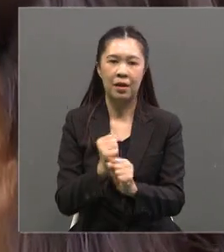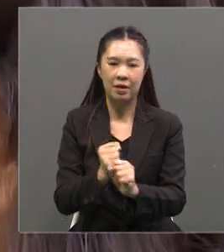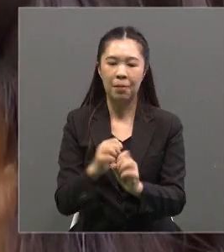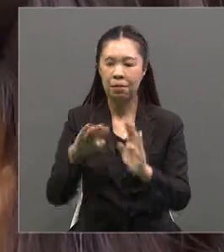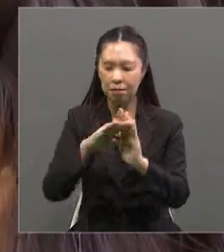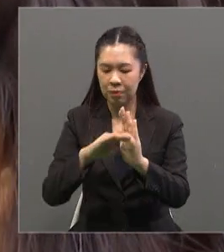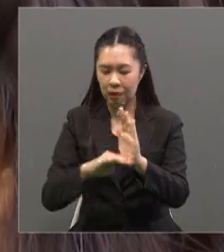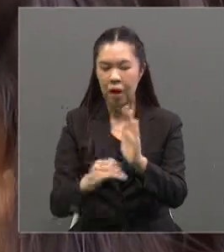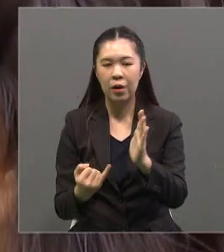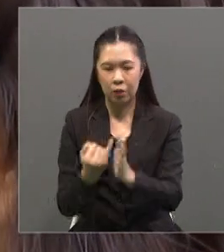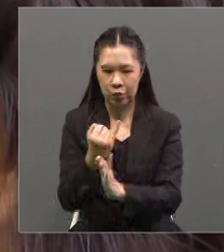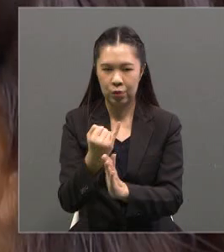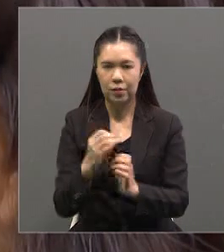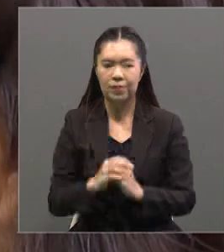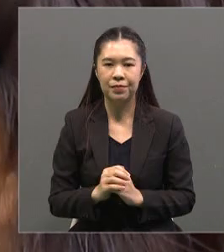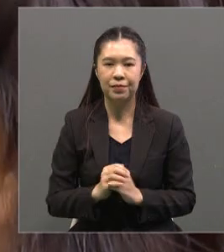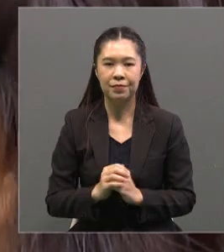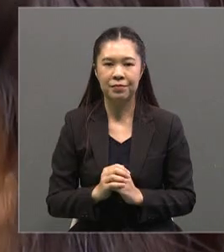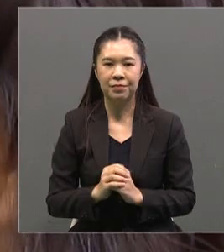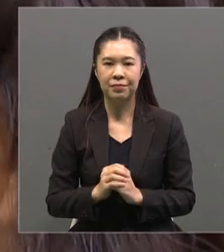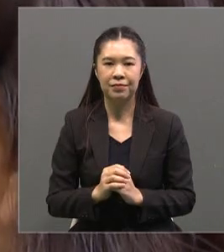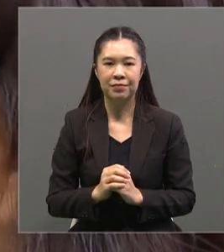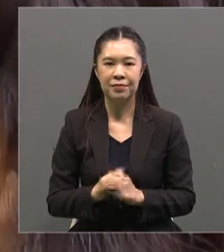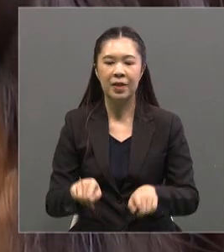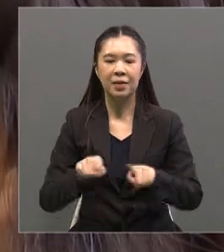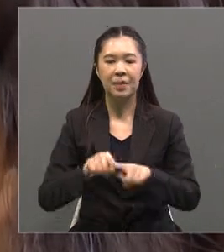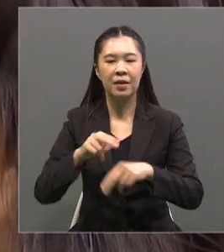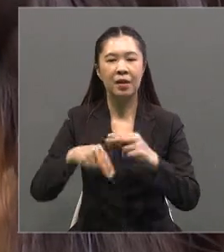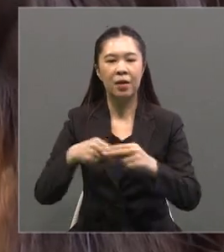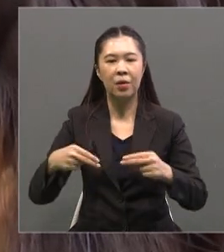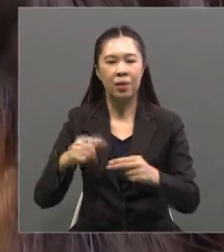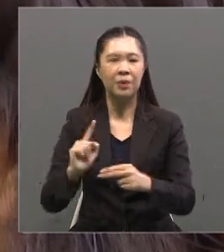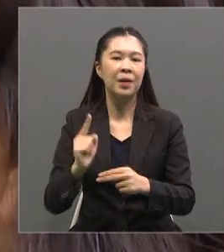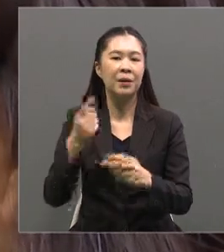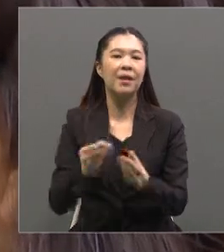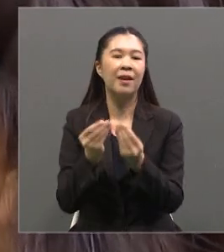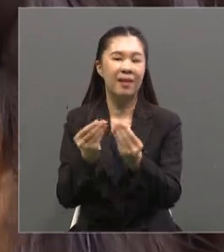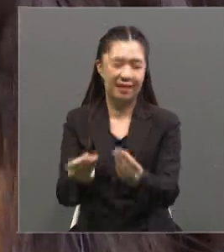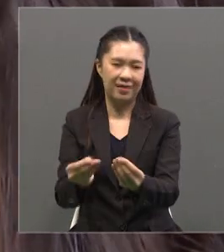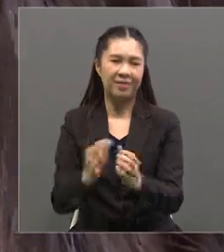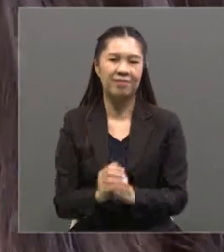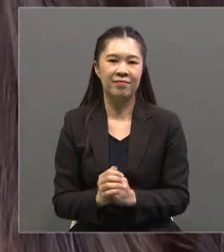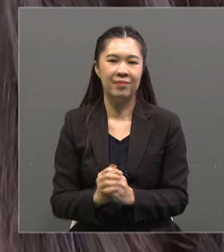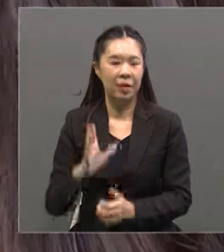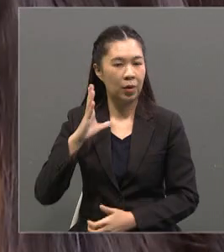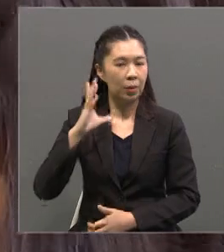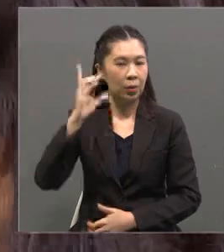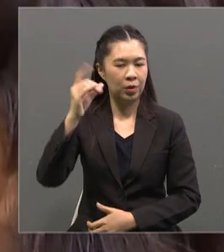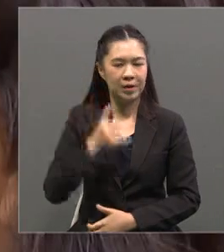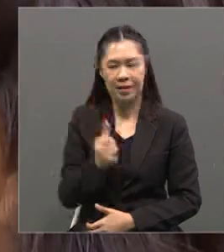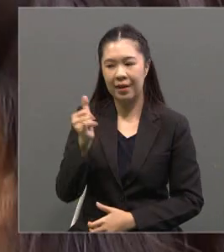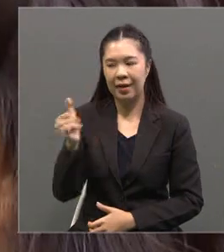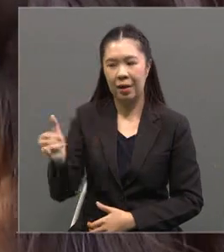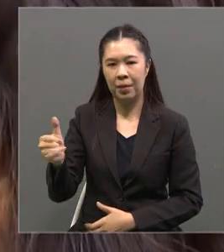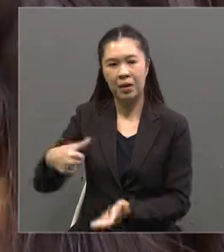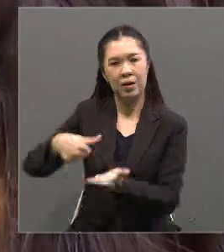องมากขึ้นนะครับ เป็นของขวัญปีใหม่ไหม ก็จะพยายามแต่ว่าพรุ่งนี้ก็จะไปที่กรมศุลกากรนะครับ